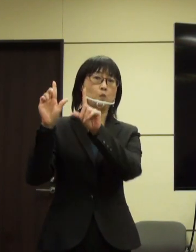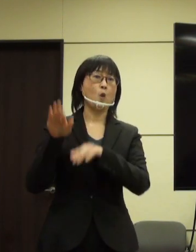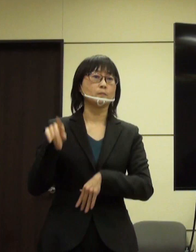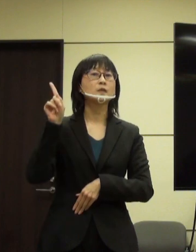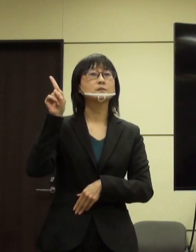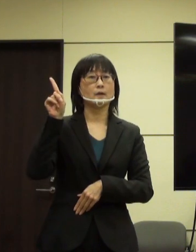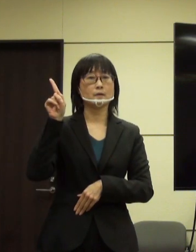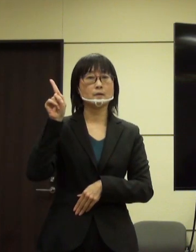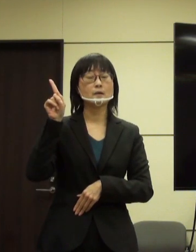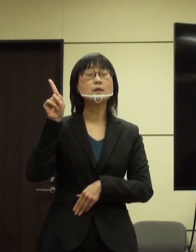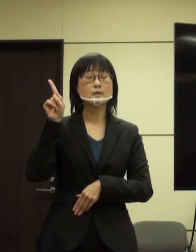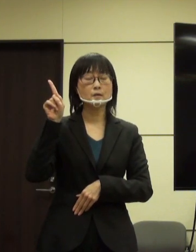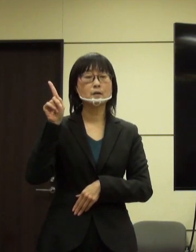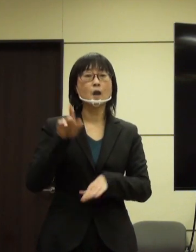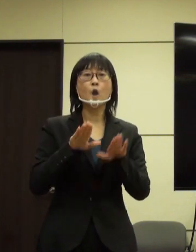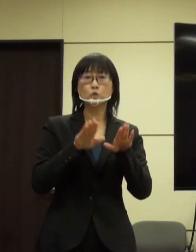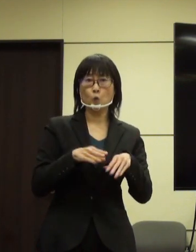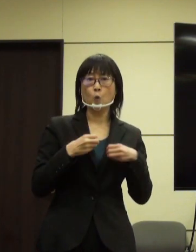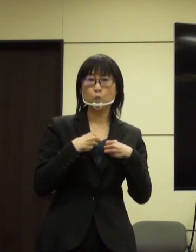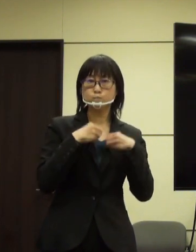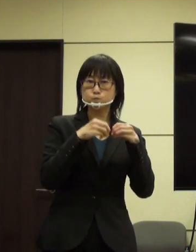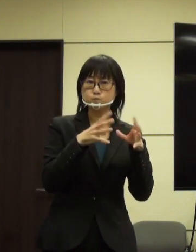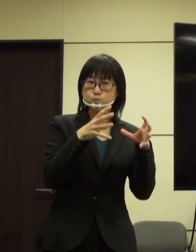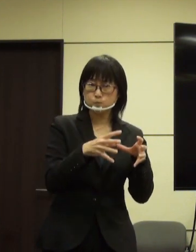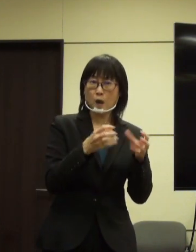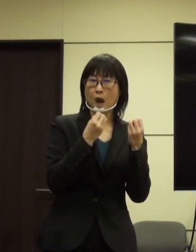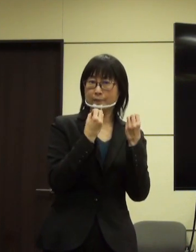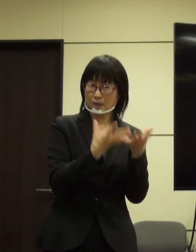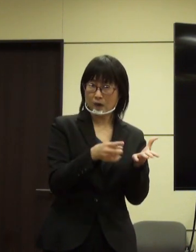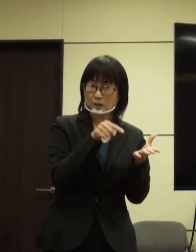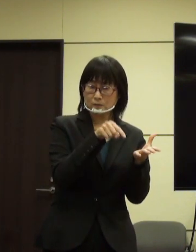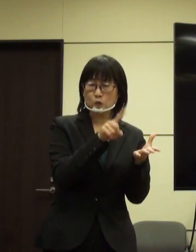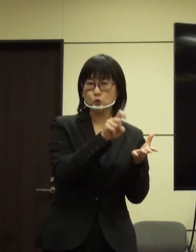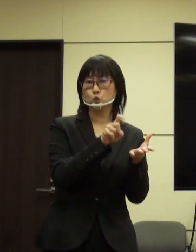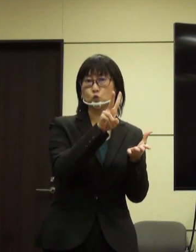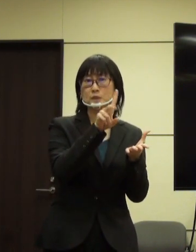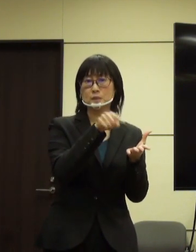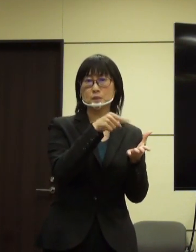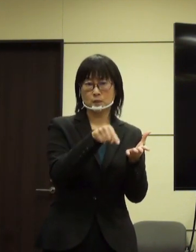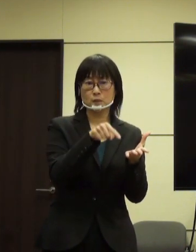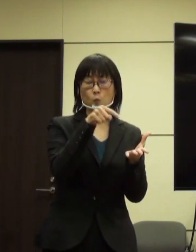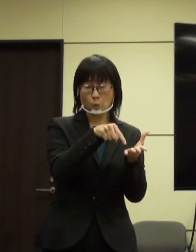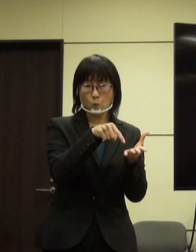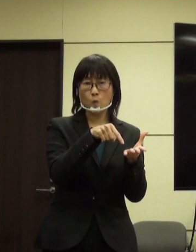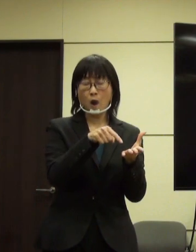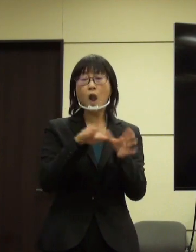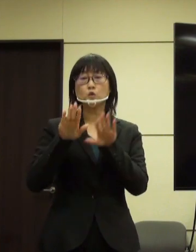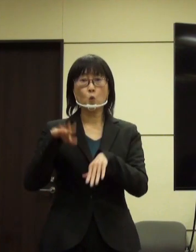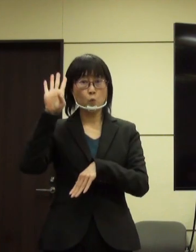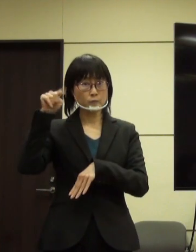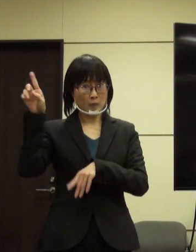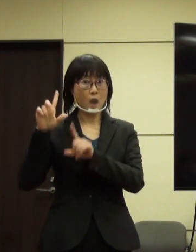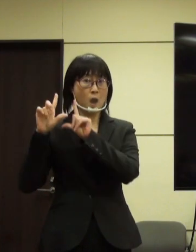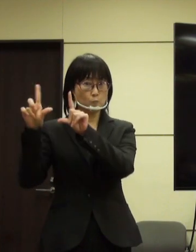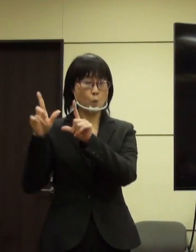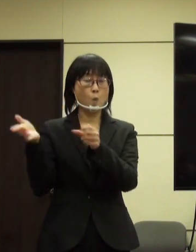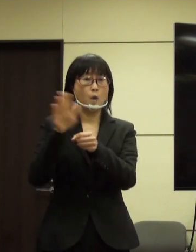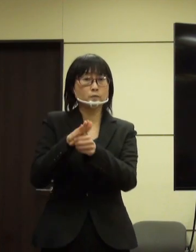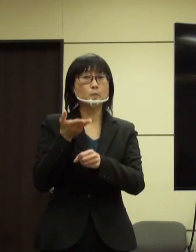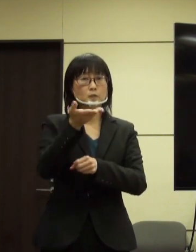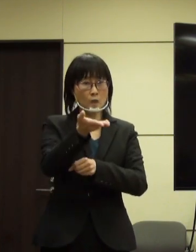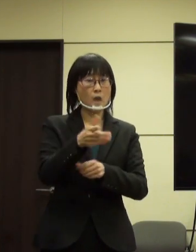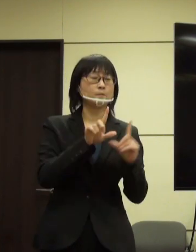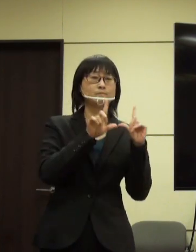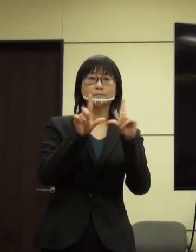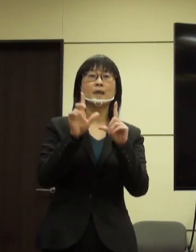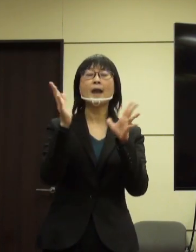この新たな+た10人の中にそれ入ってませ入ってないあの今日発表した